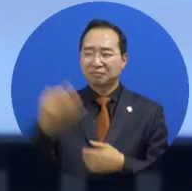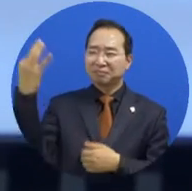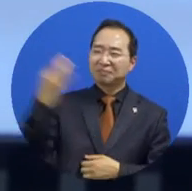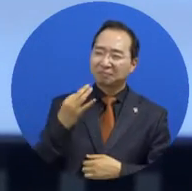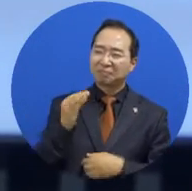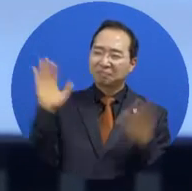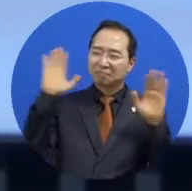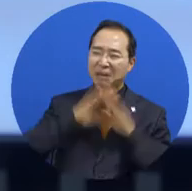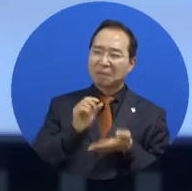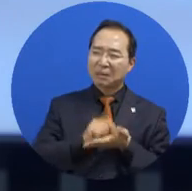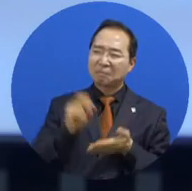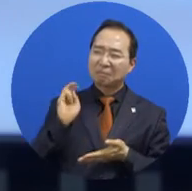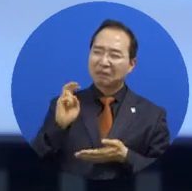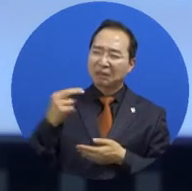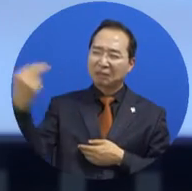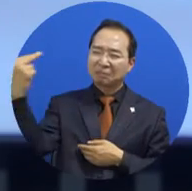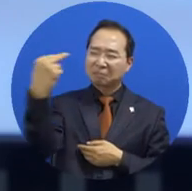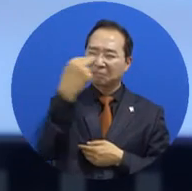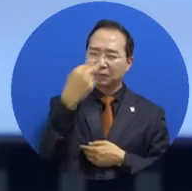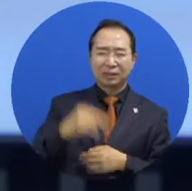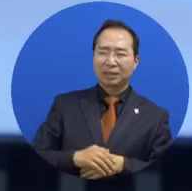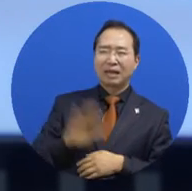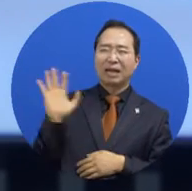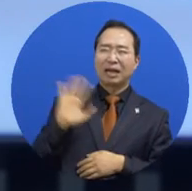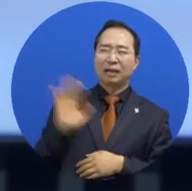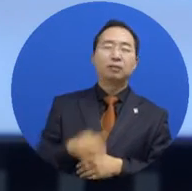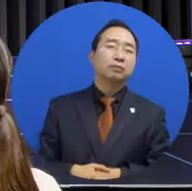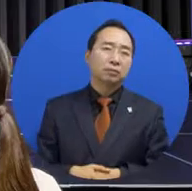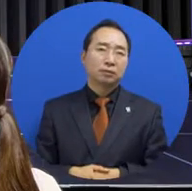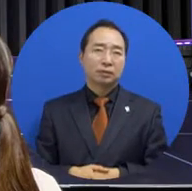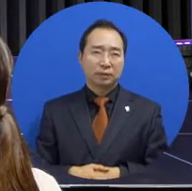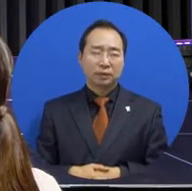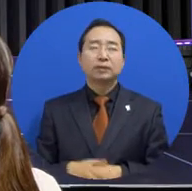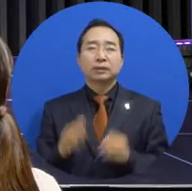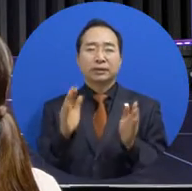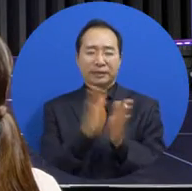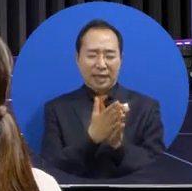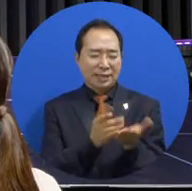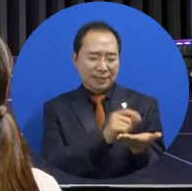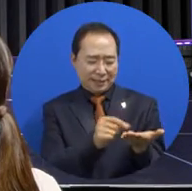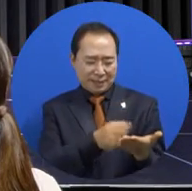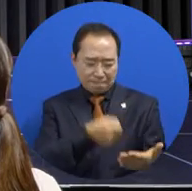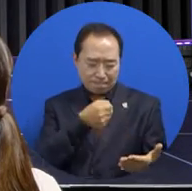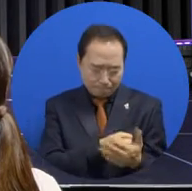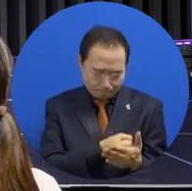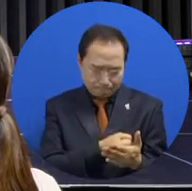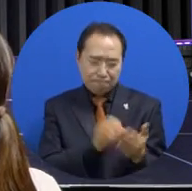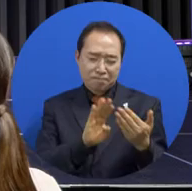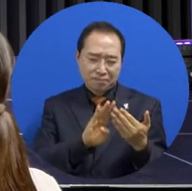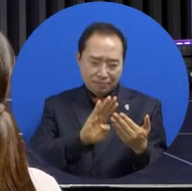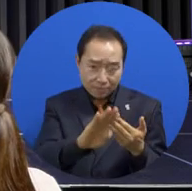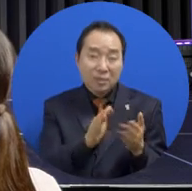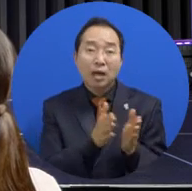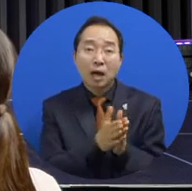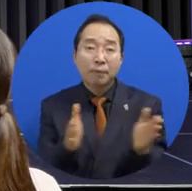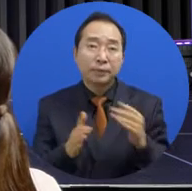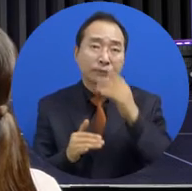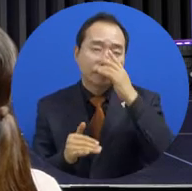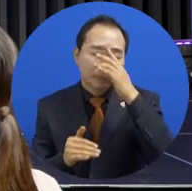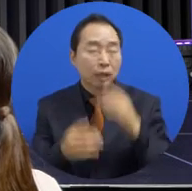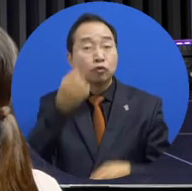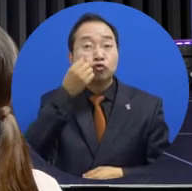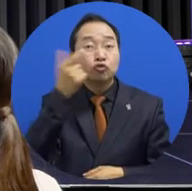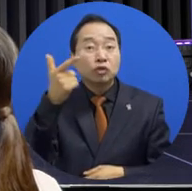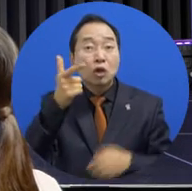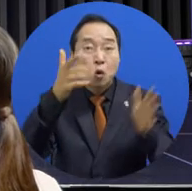밤의 정막 속에서 뭔 작업을 할 거라고 많이들 하시는데 책을 이제 쓰기로 이제 결정을 하고 딱 이제 시작을